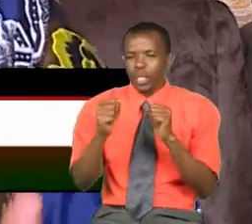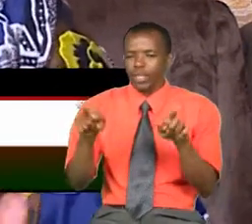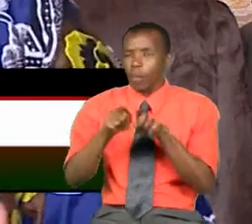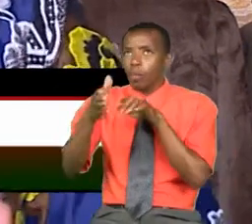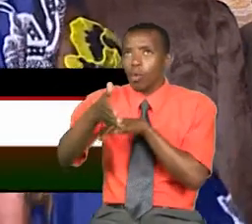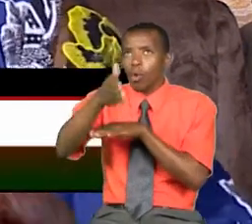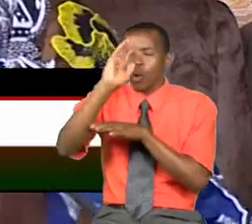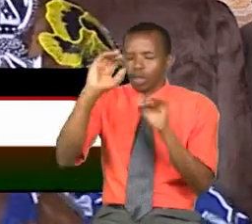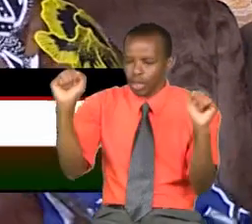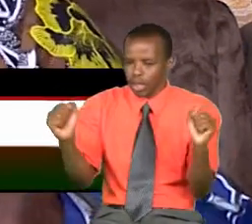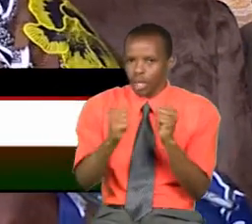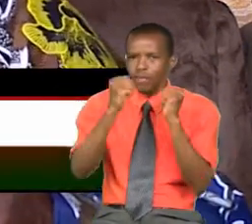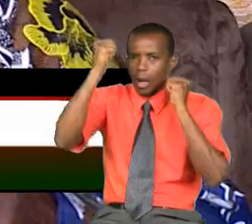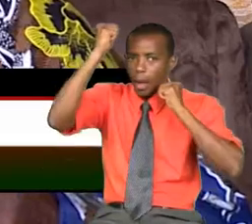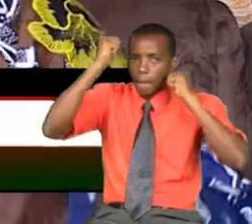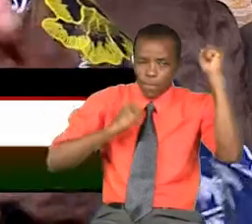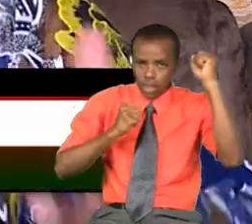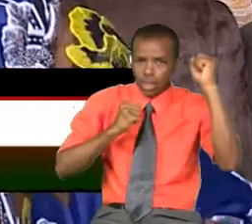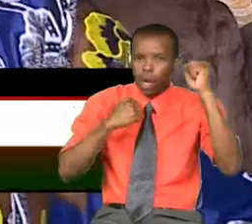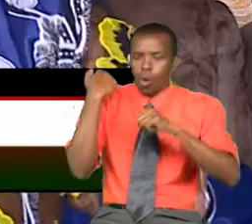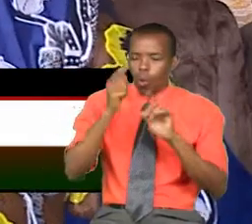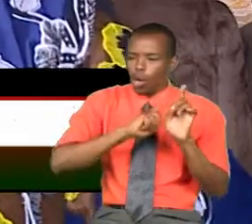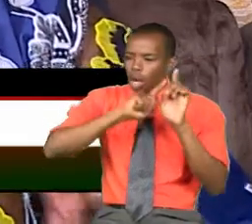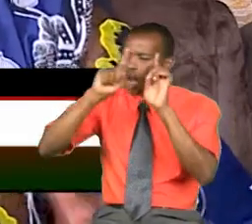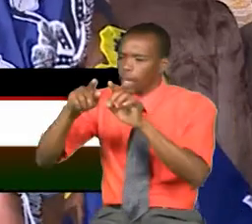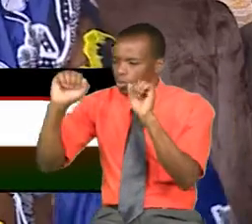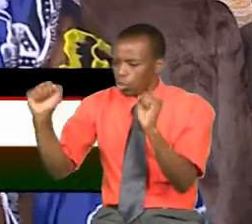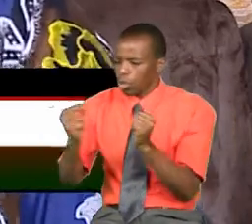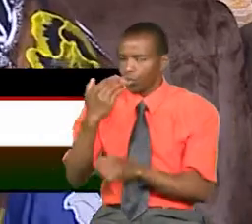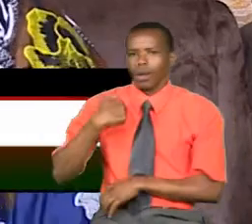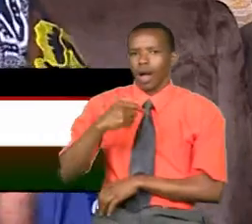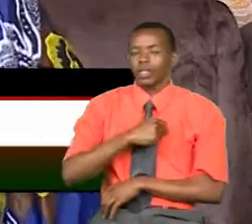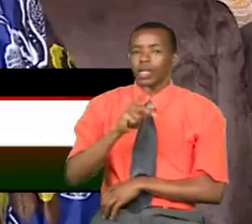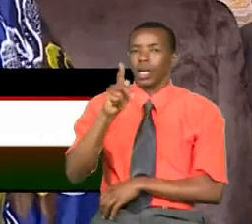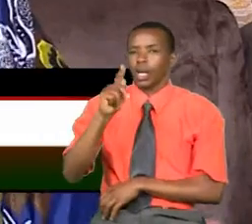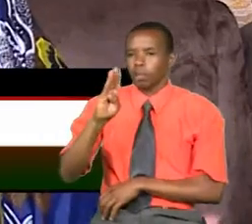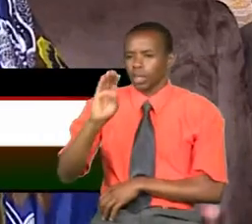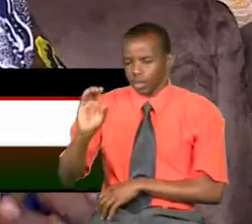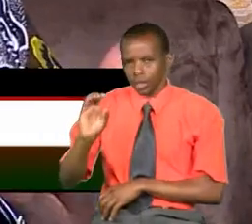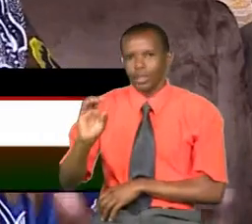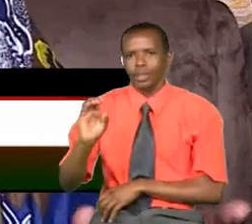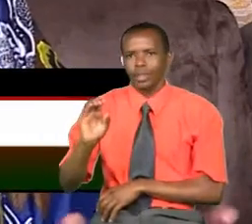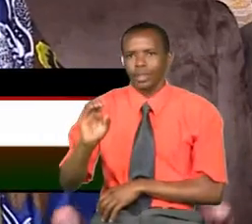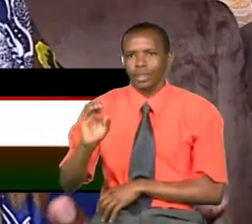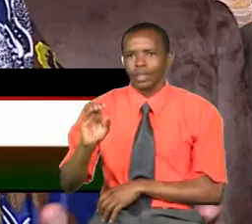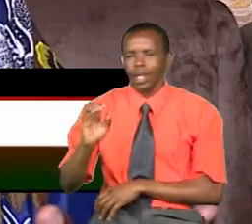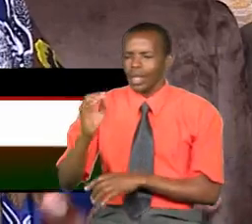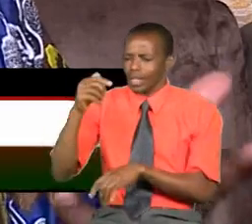akaniokoa, na wale wanajeshi waliokuja pia kutuokoa pale studio. Kwa hivyo kila